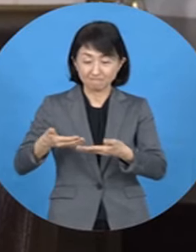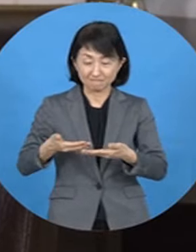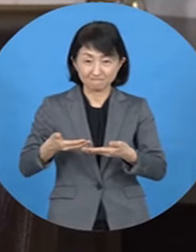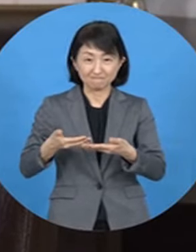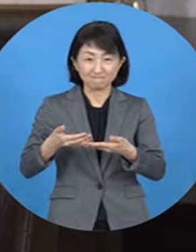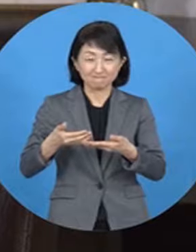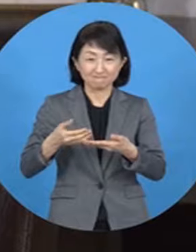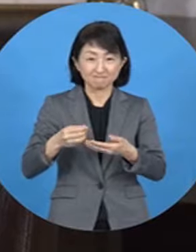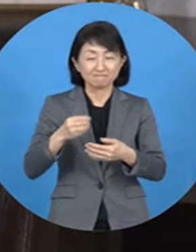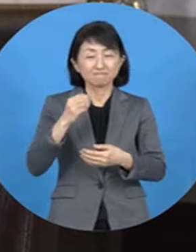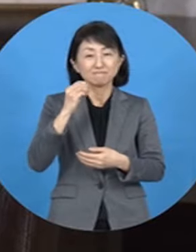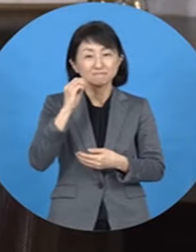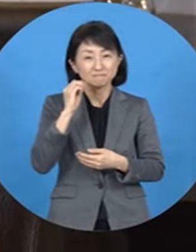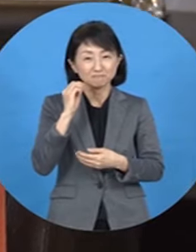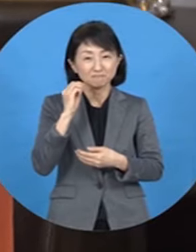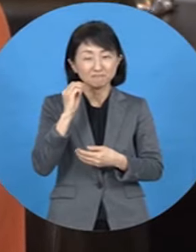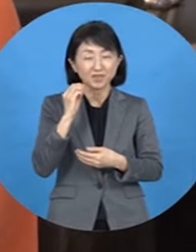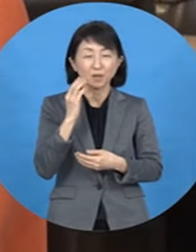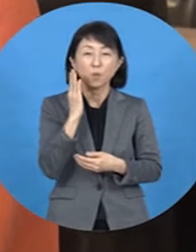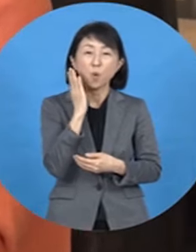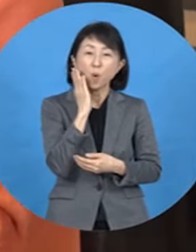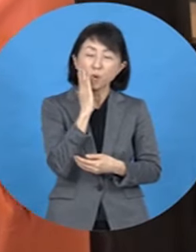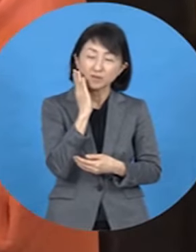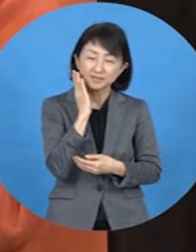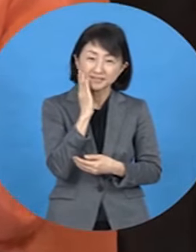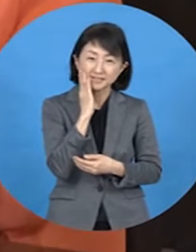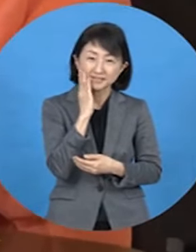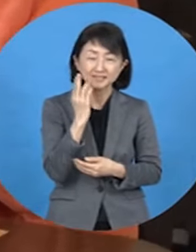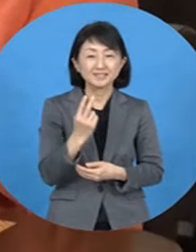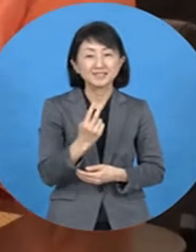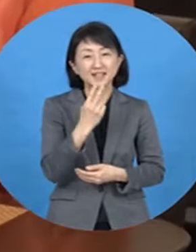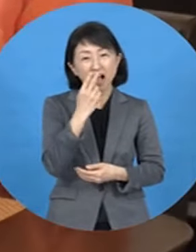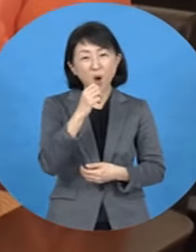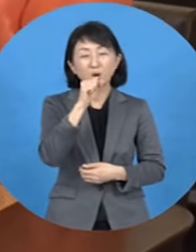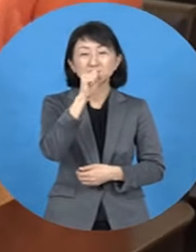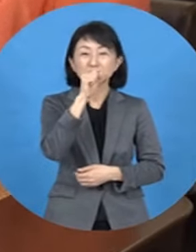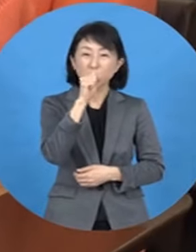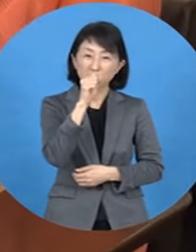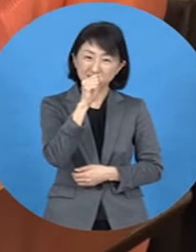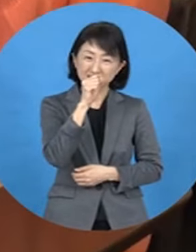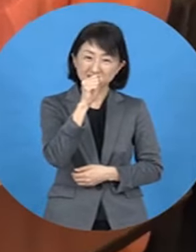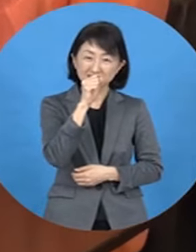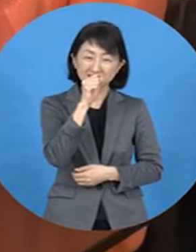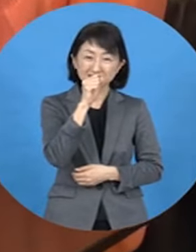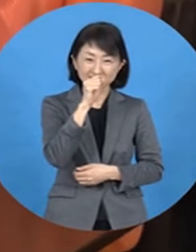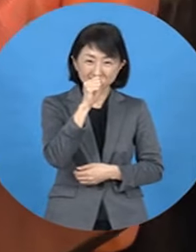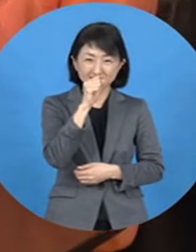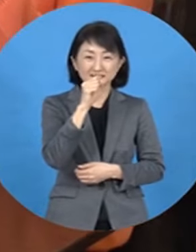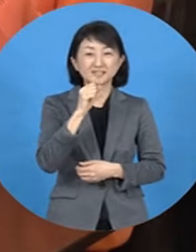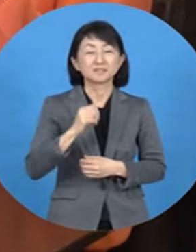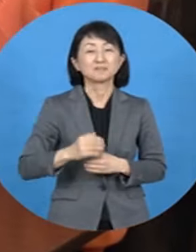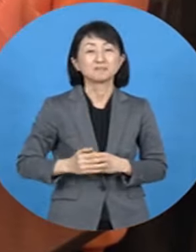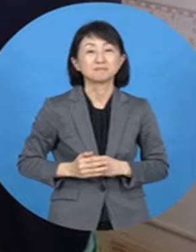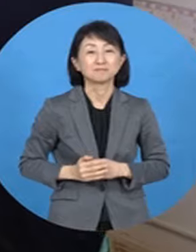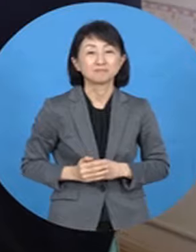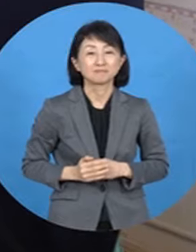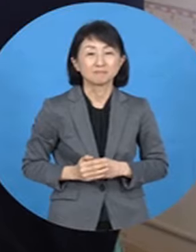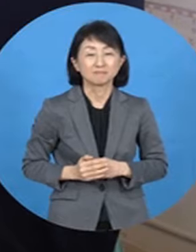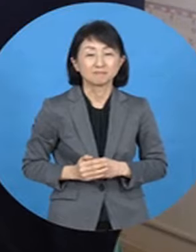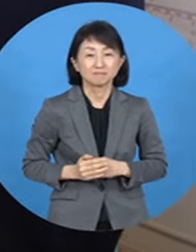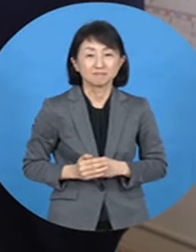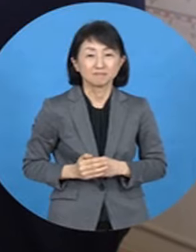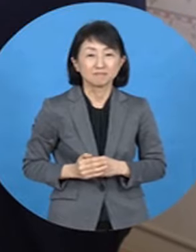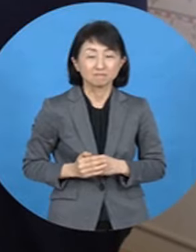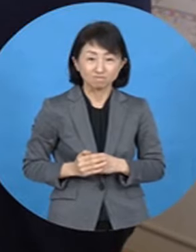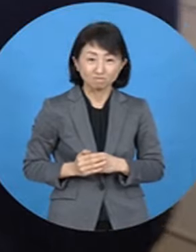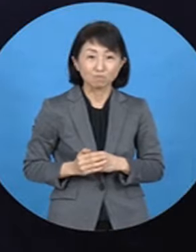美味しいですね。 いい香りします ね。うん、あ、ほっとします。美味しいです。 ちゃんと豆